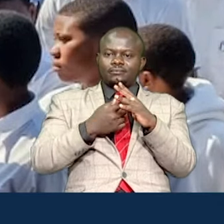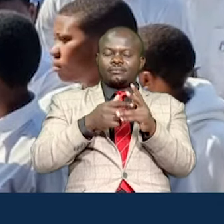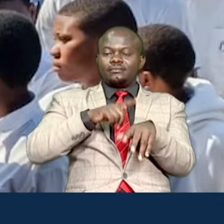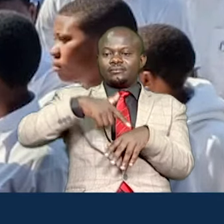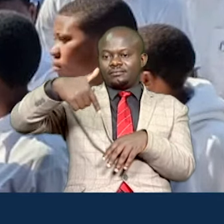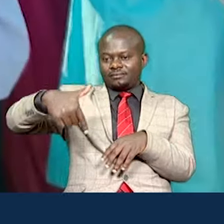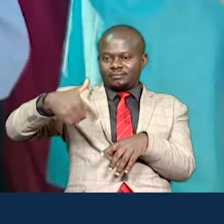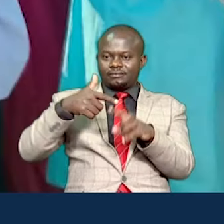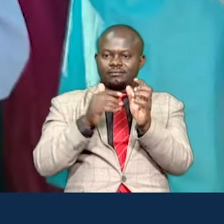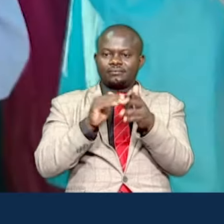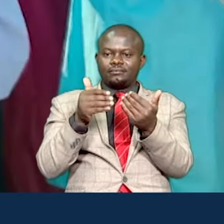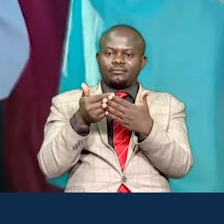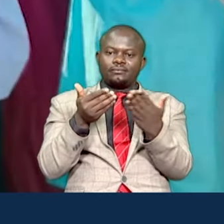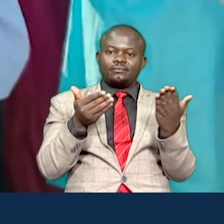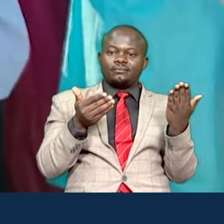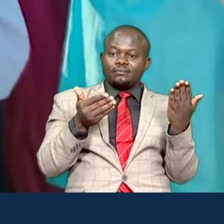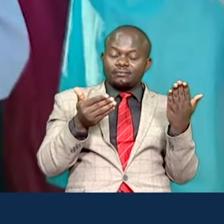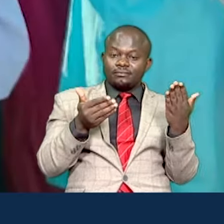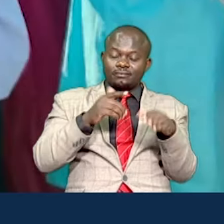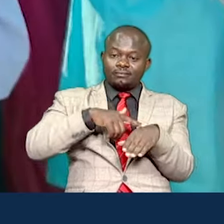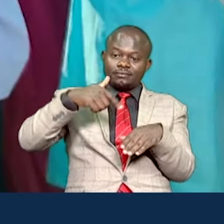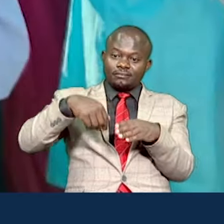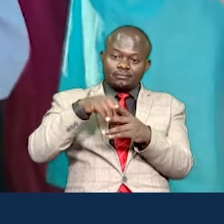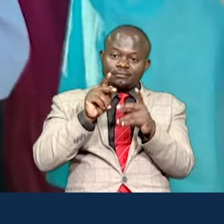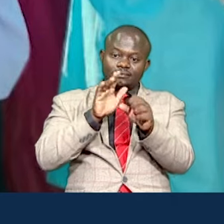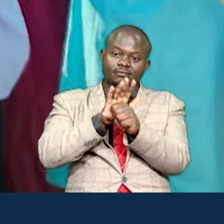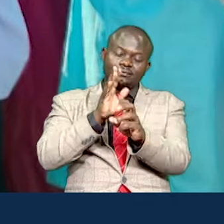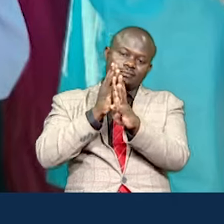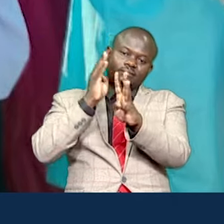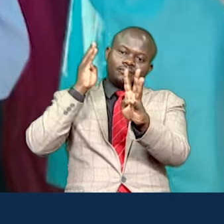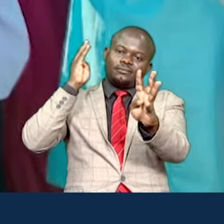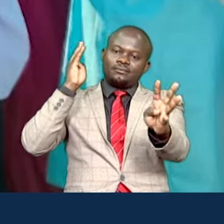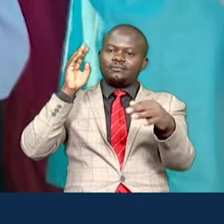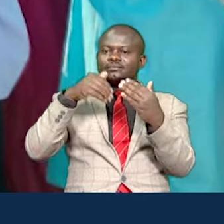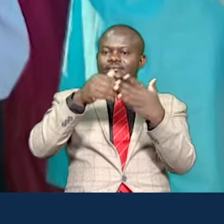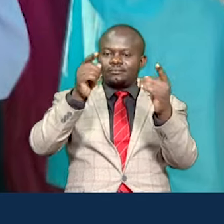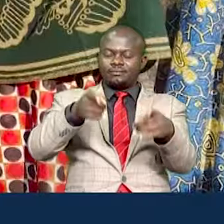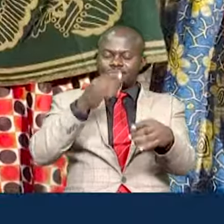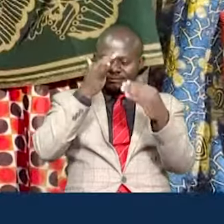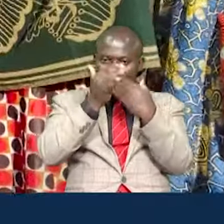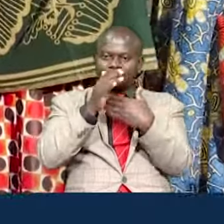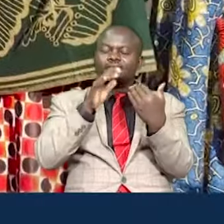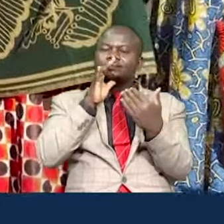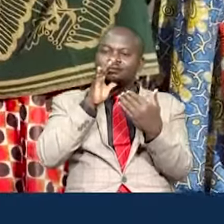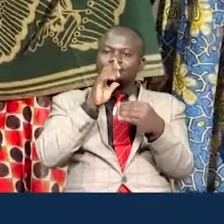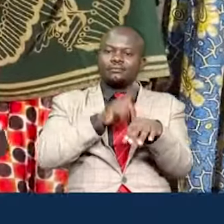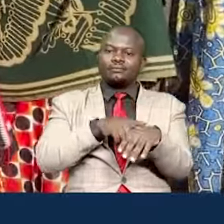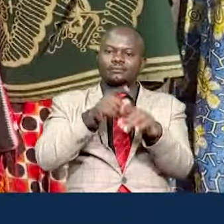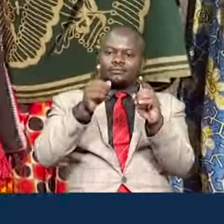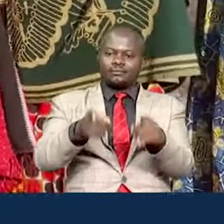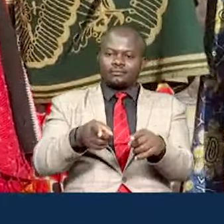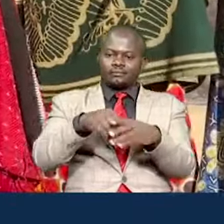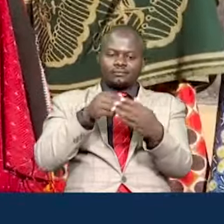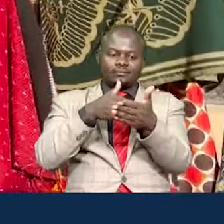moya ariko kandi iyi saha yasanze hari benshi bari batonze imirongo bahazindukiye bategereje ku isaha igera mu